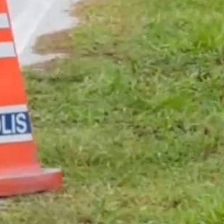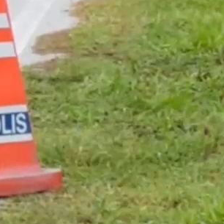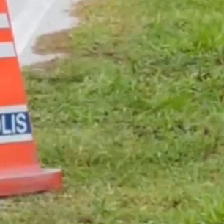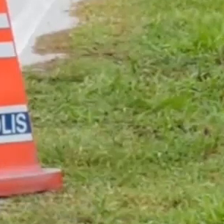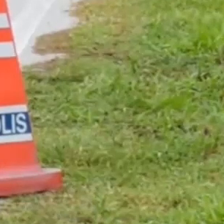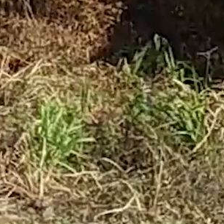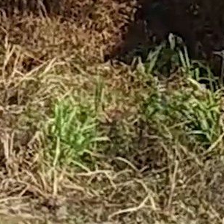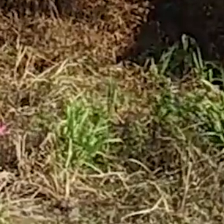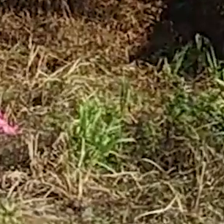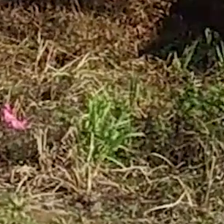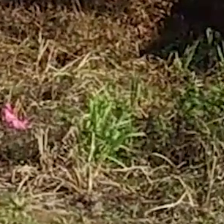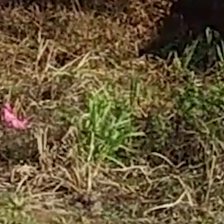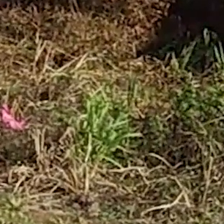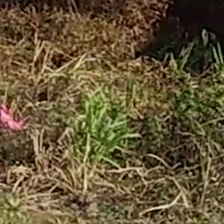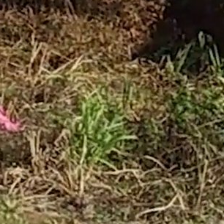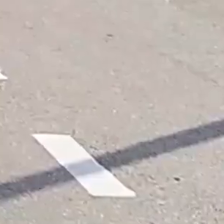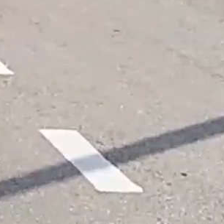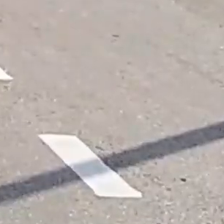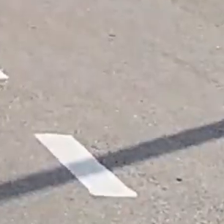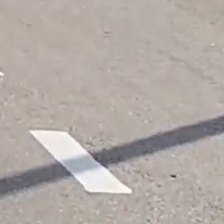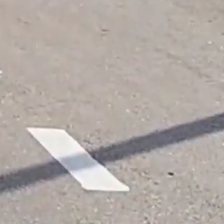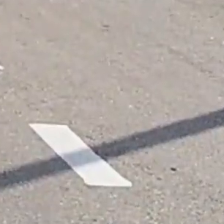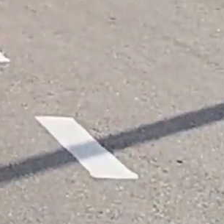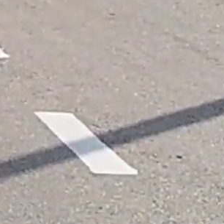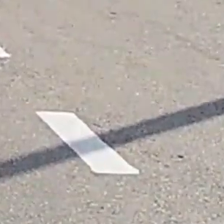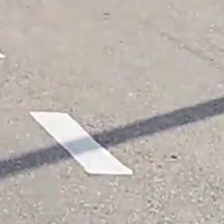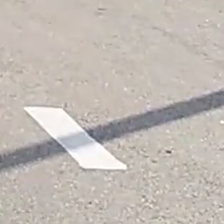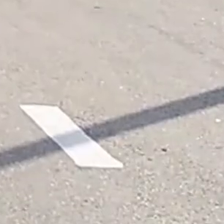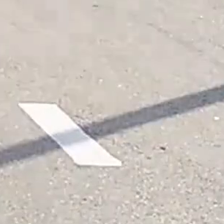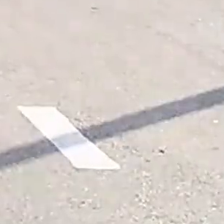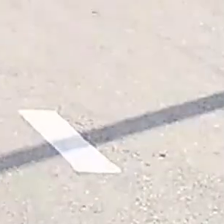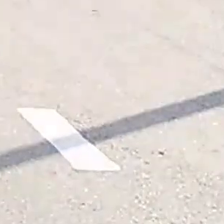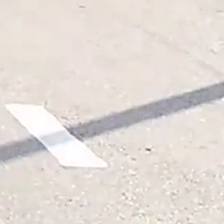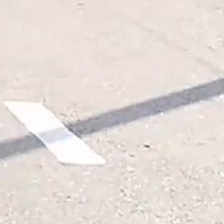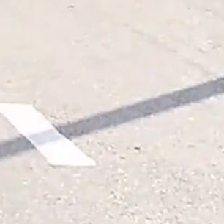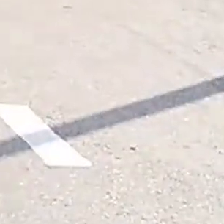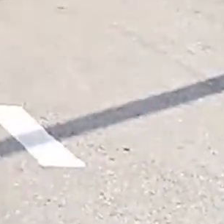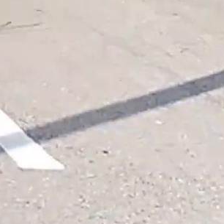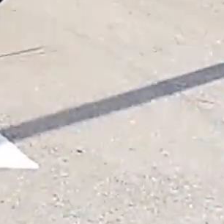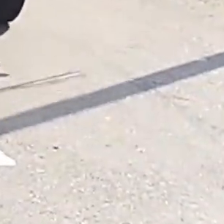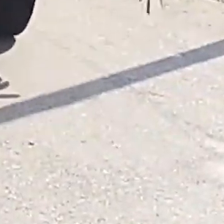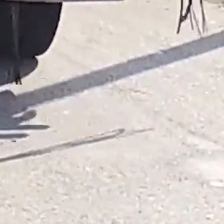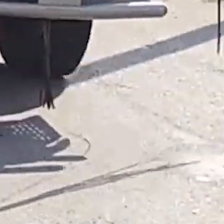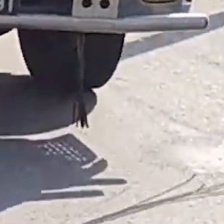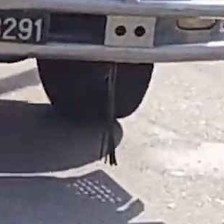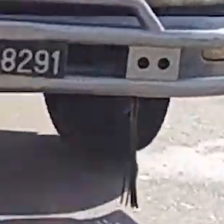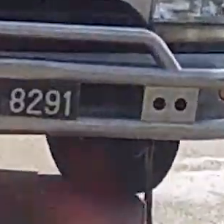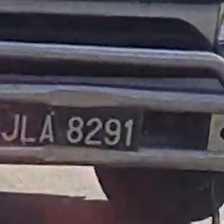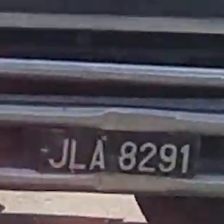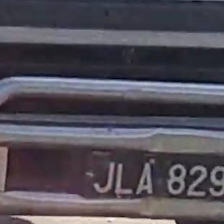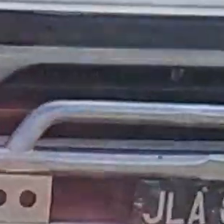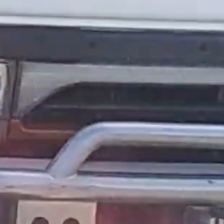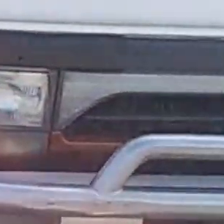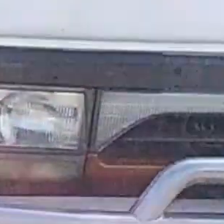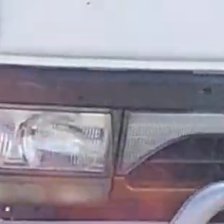setuju sambung 4 hari lagi ya untuk menyelesaikan beberapa perkara yang masih di